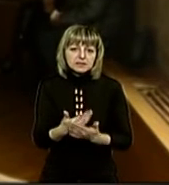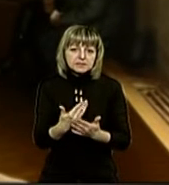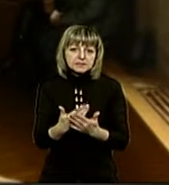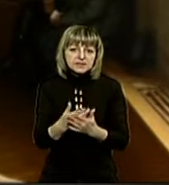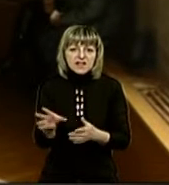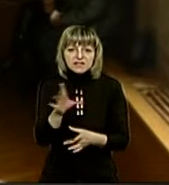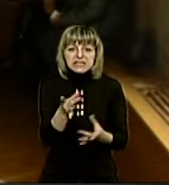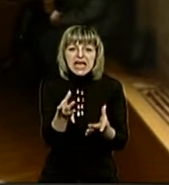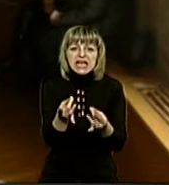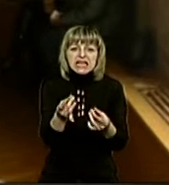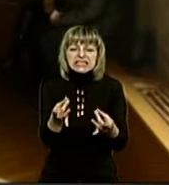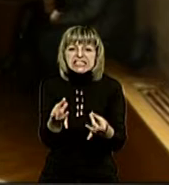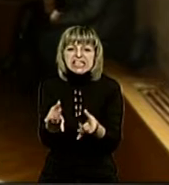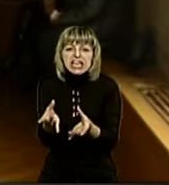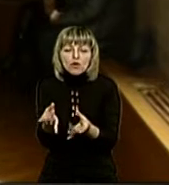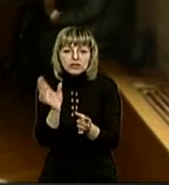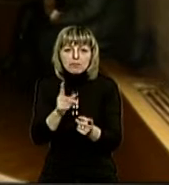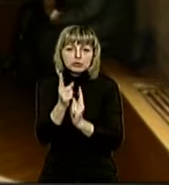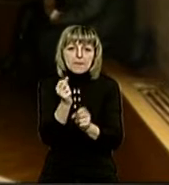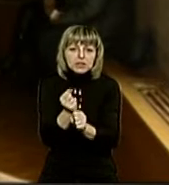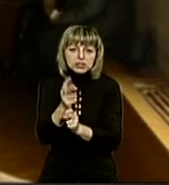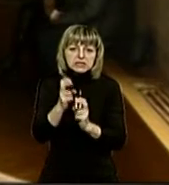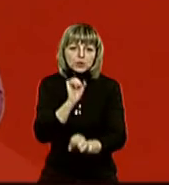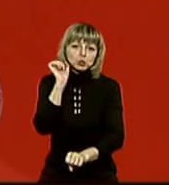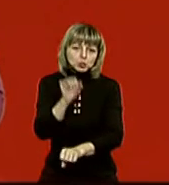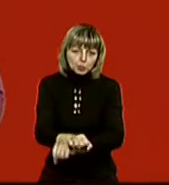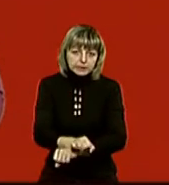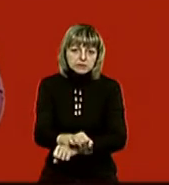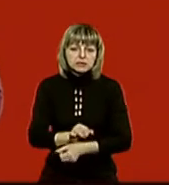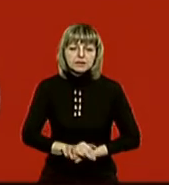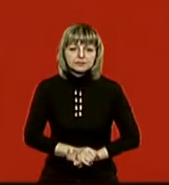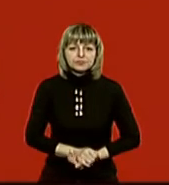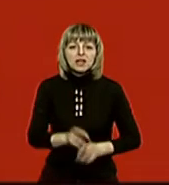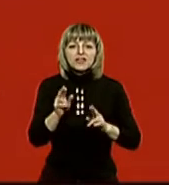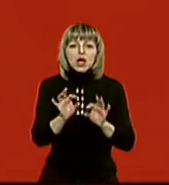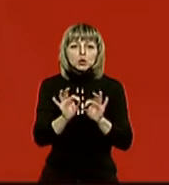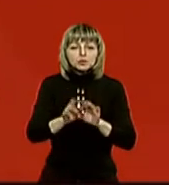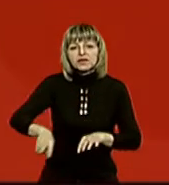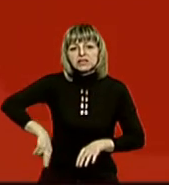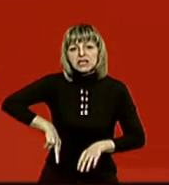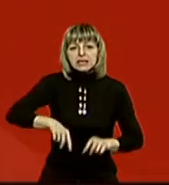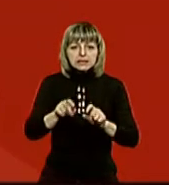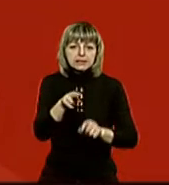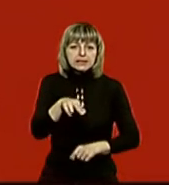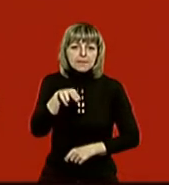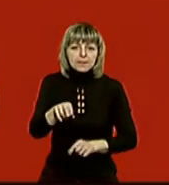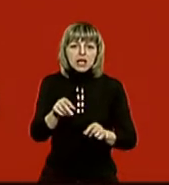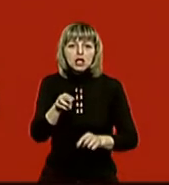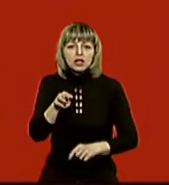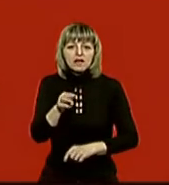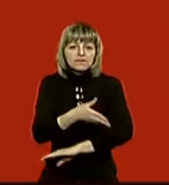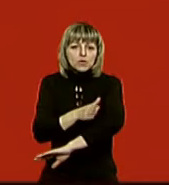сировина вся буде перероблена і завод зупиниться. Як розповів директор ДП «Волиньторф»,